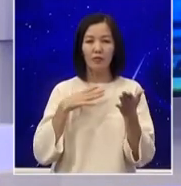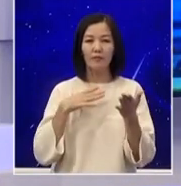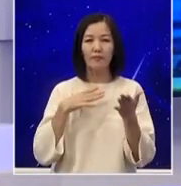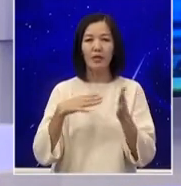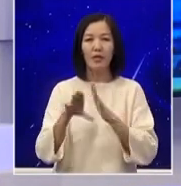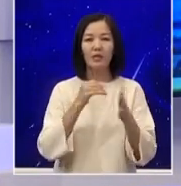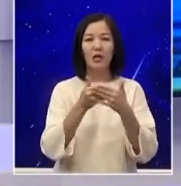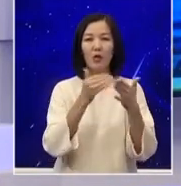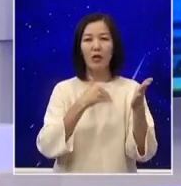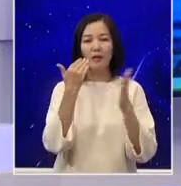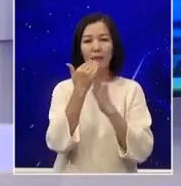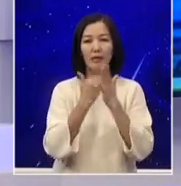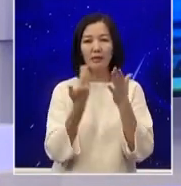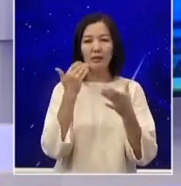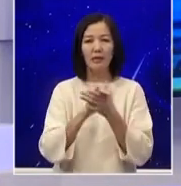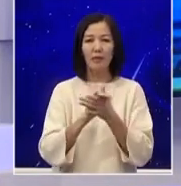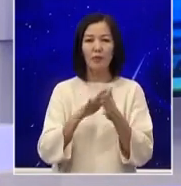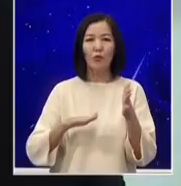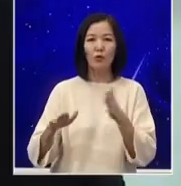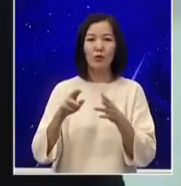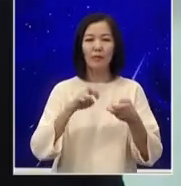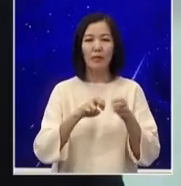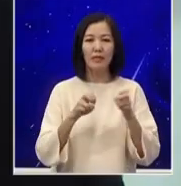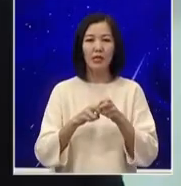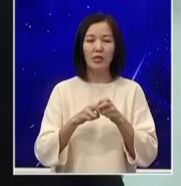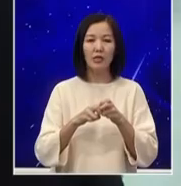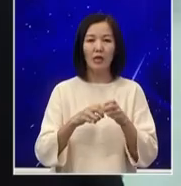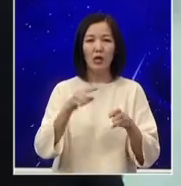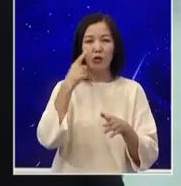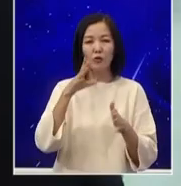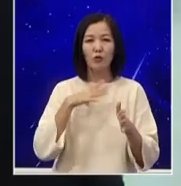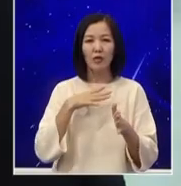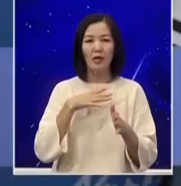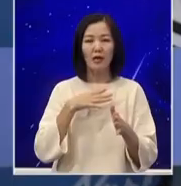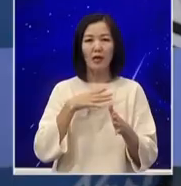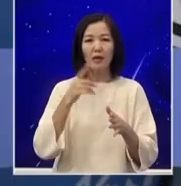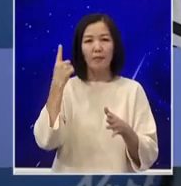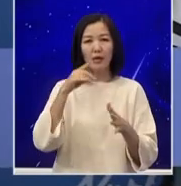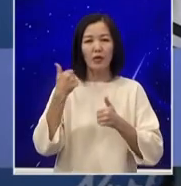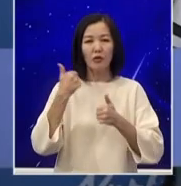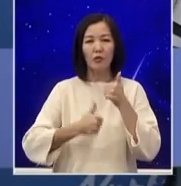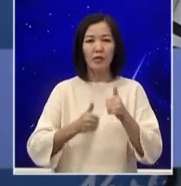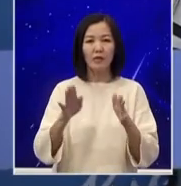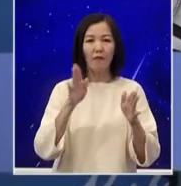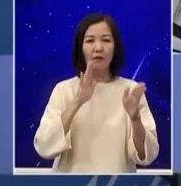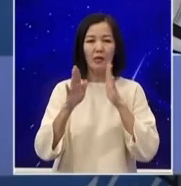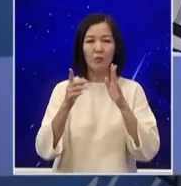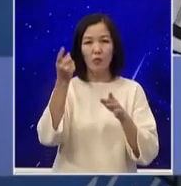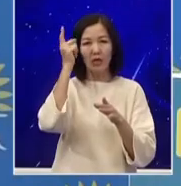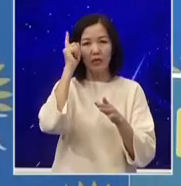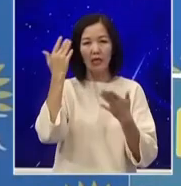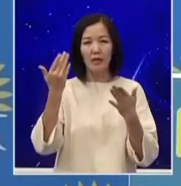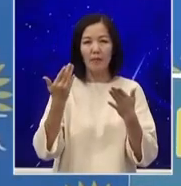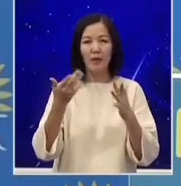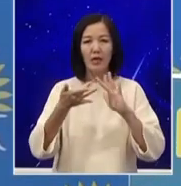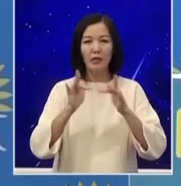жалғасады. Сайлауалды бағдарламаларын таныстырып, өңірдің өзекті мәселелері жайында сөз қозғайды. Пікір додасы Facebook, Instagram